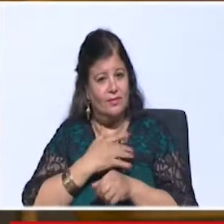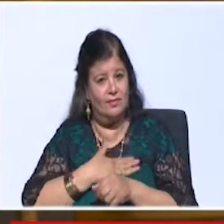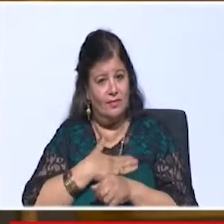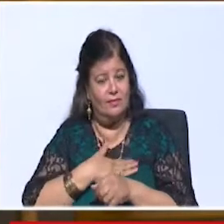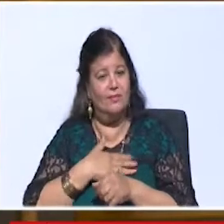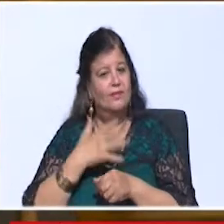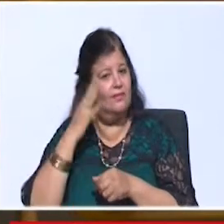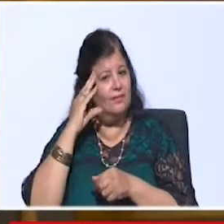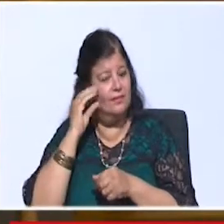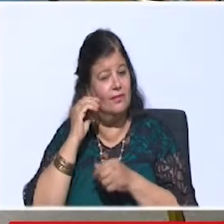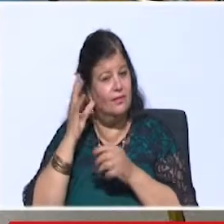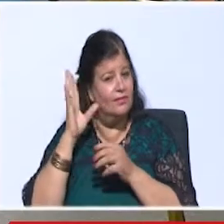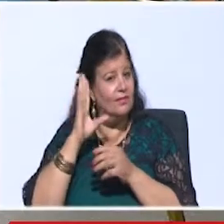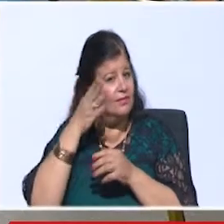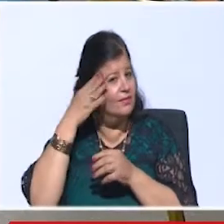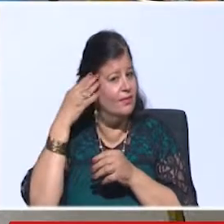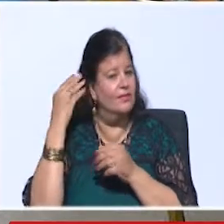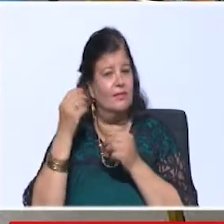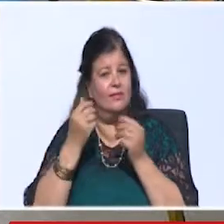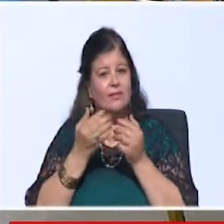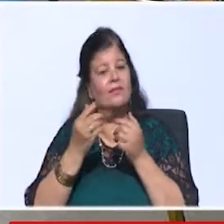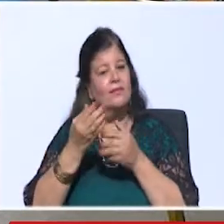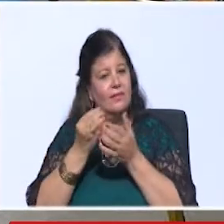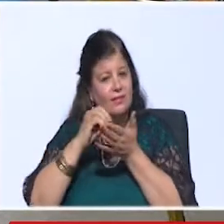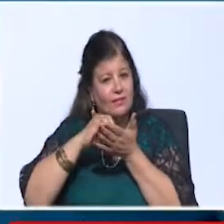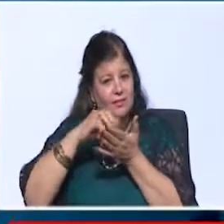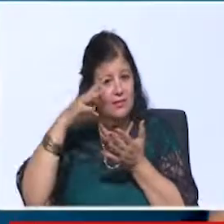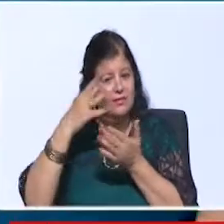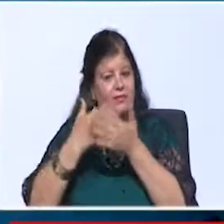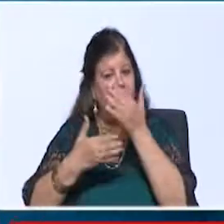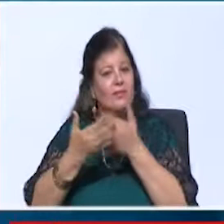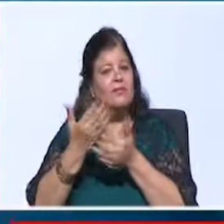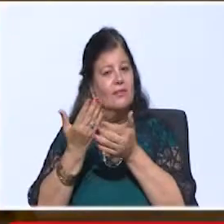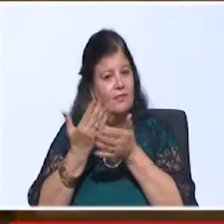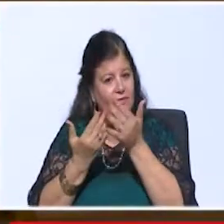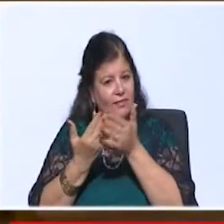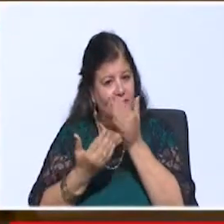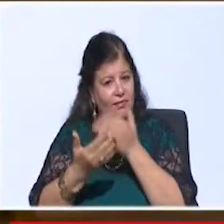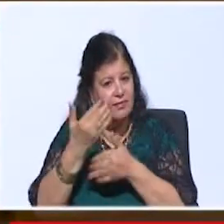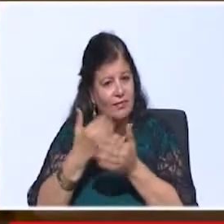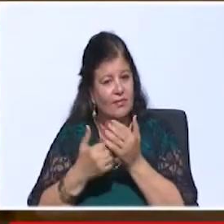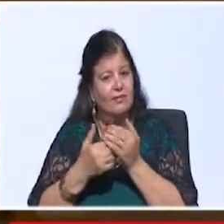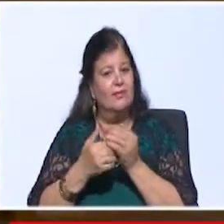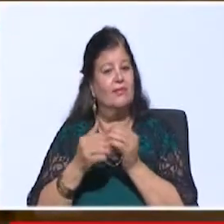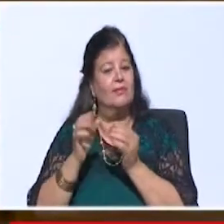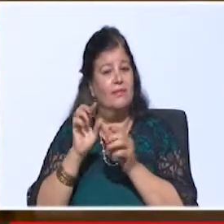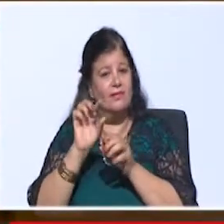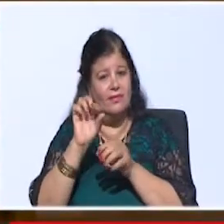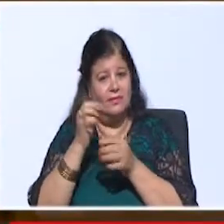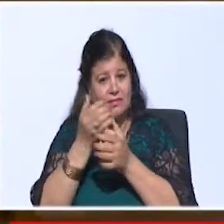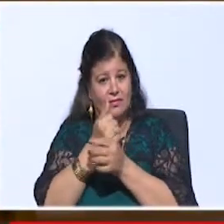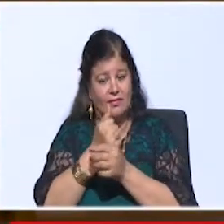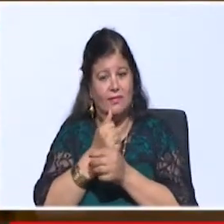المرحله دي كلها والخبره دي كلها. اكني هبدا تاني. ده تواضع منك والله. لا والله مش تواضع ولا حاجه. قولي بقى محمد لطفي الزوج، انت